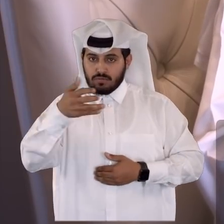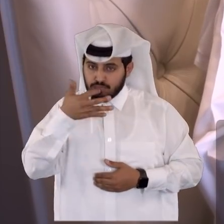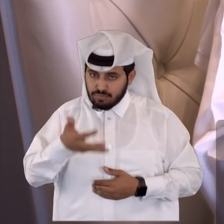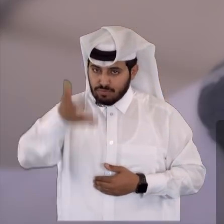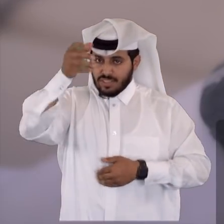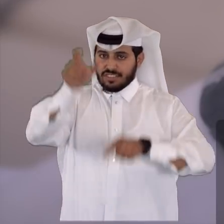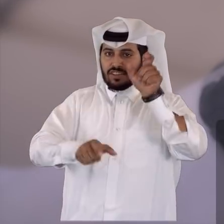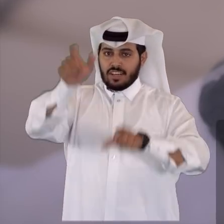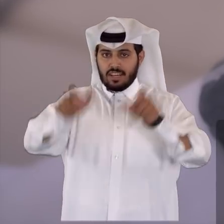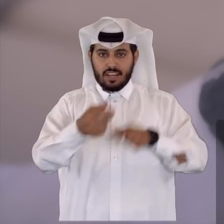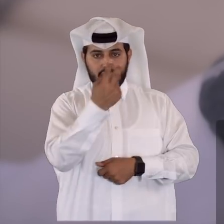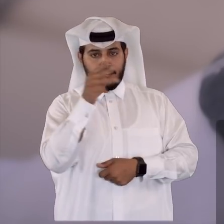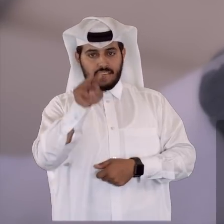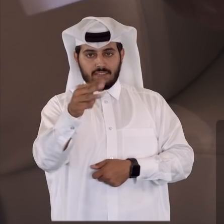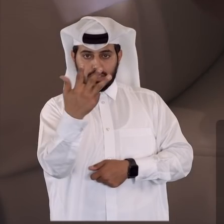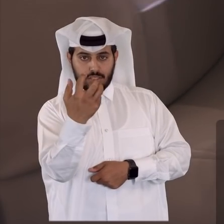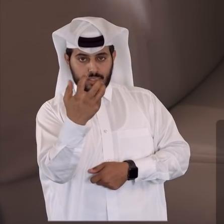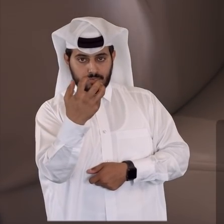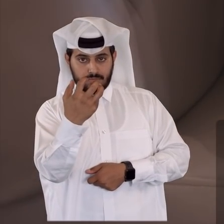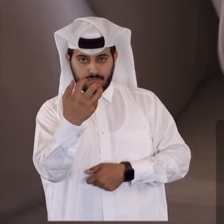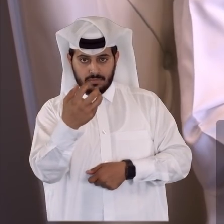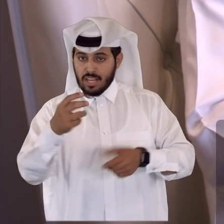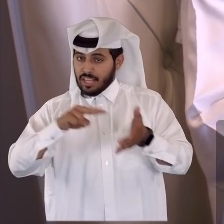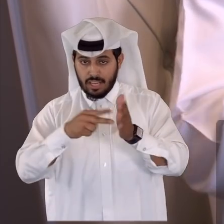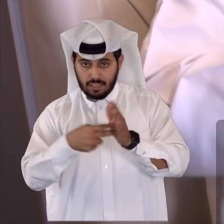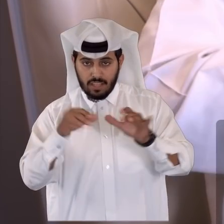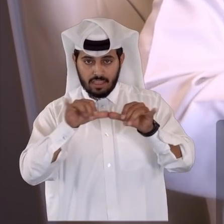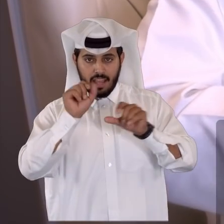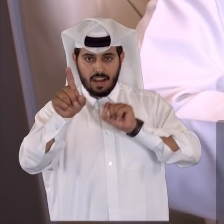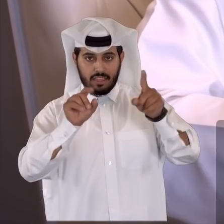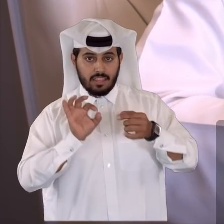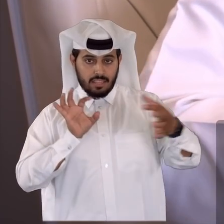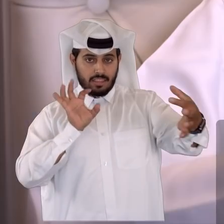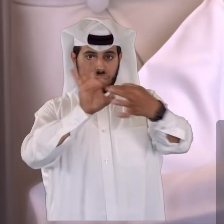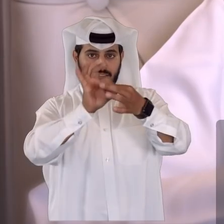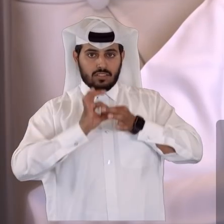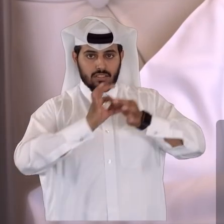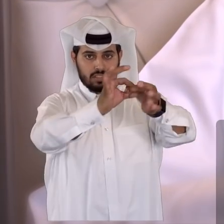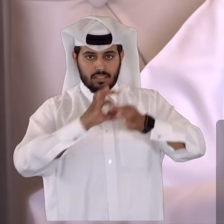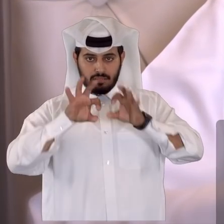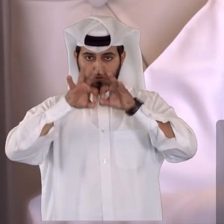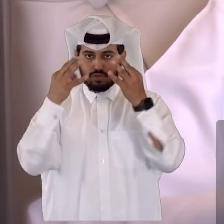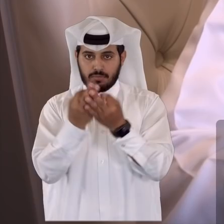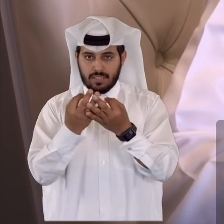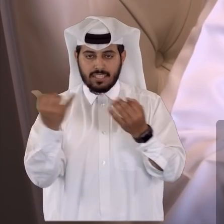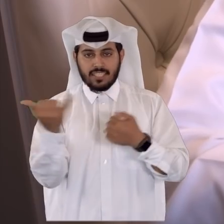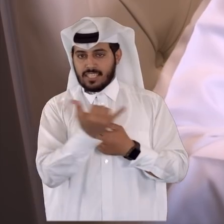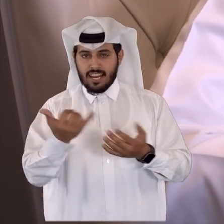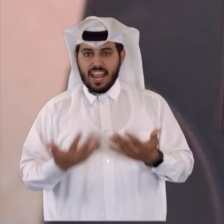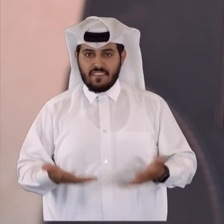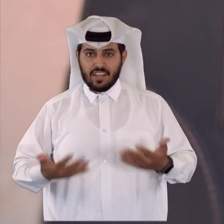الإعاقة والمتقدمين في السن للنفاذ إلى المجتمع وجعل المنصات الرقمية ميسرة